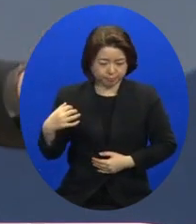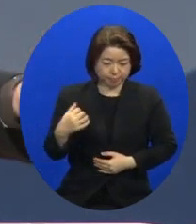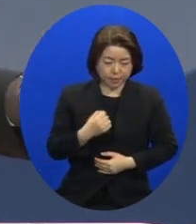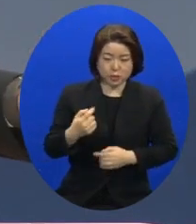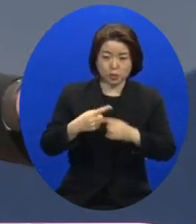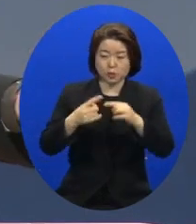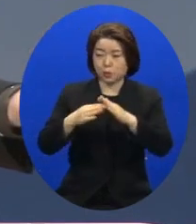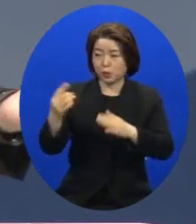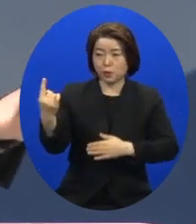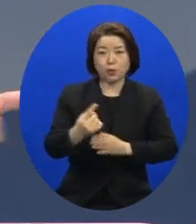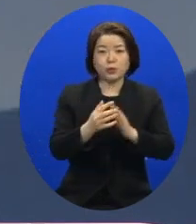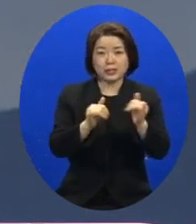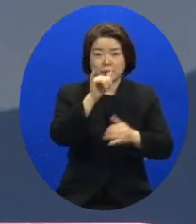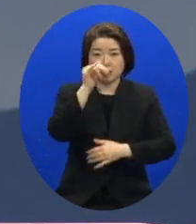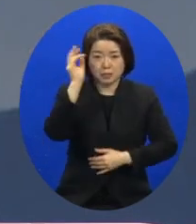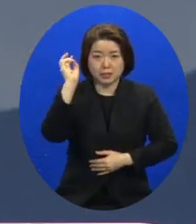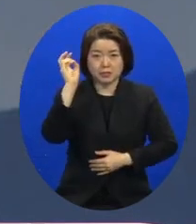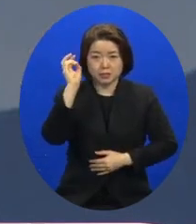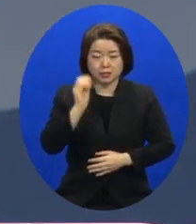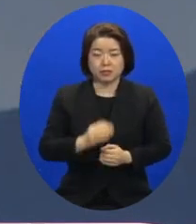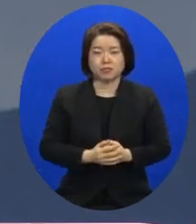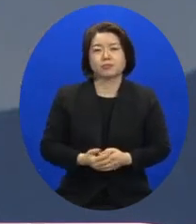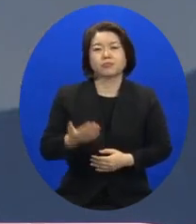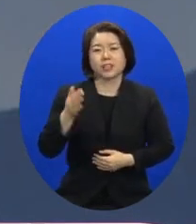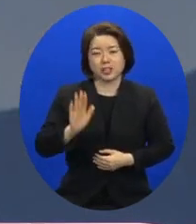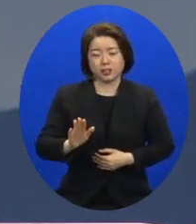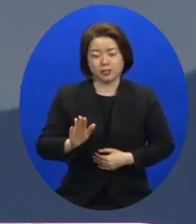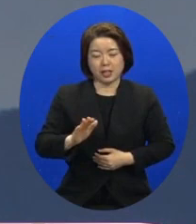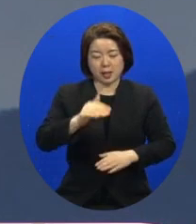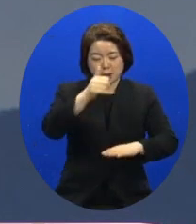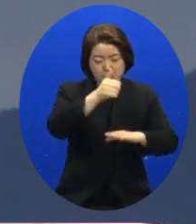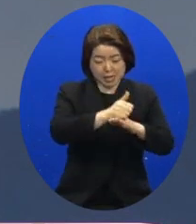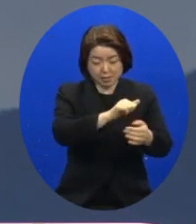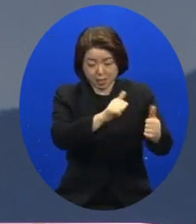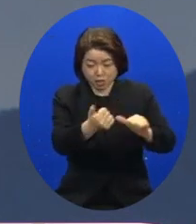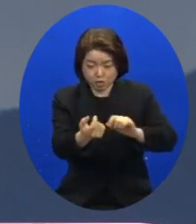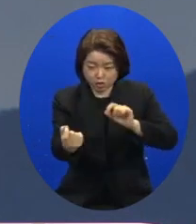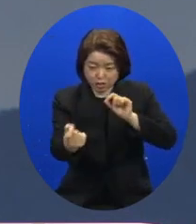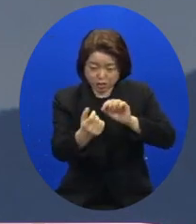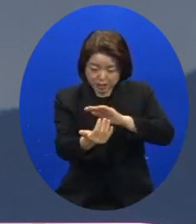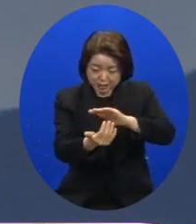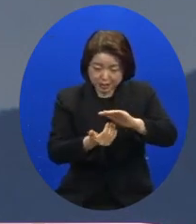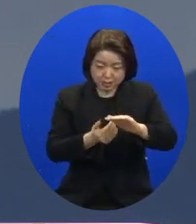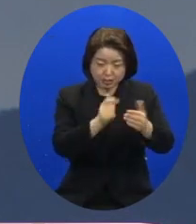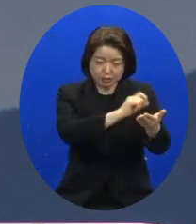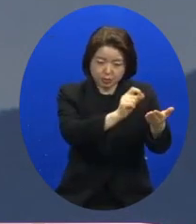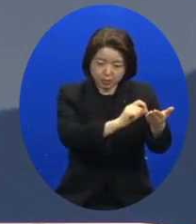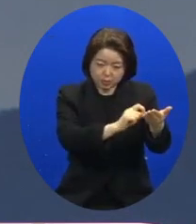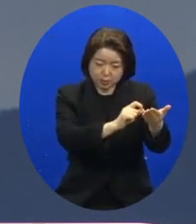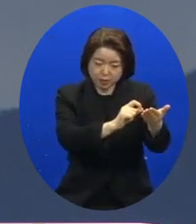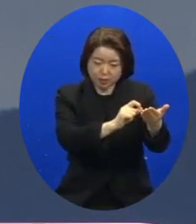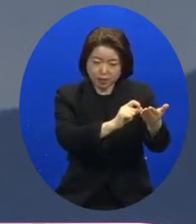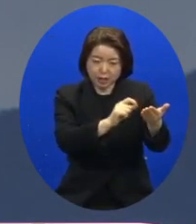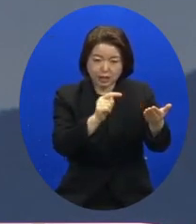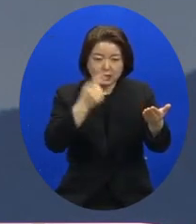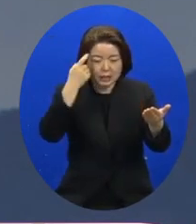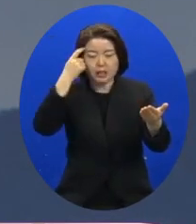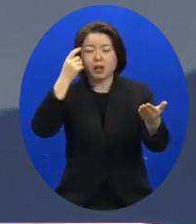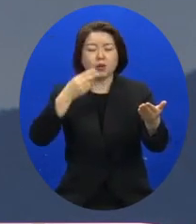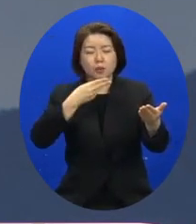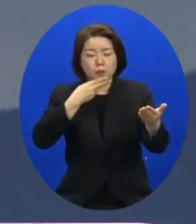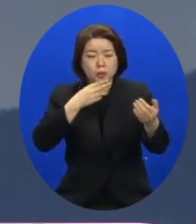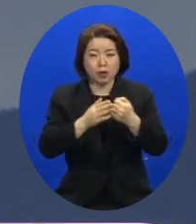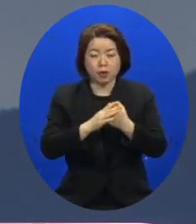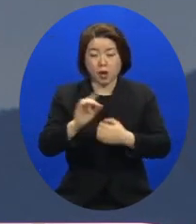분들이 있으실 겁니다. 그런데 유언장을 쓰려고 보니까 생각도 안 납니다. 뭘 먹을까? 무엇을